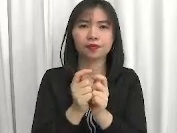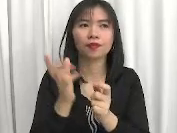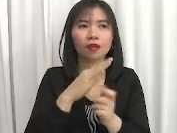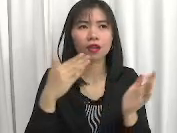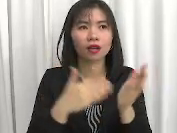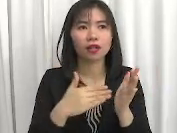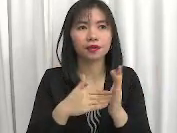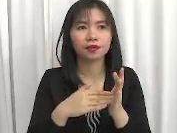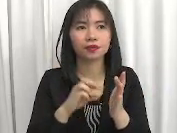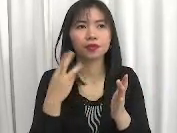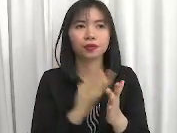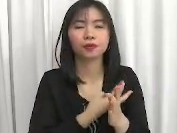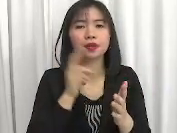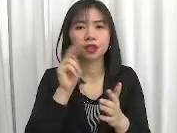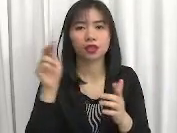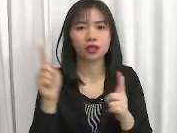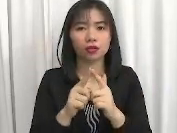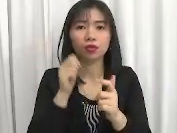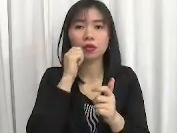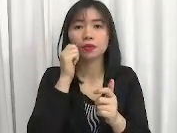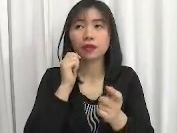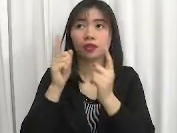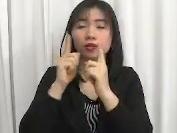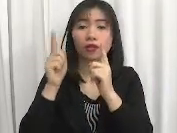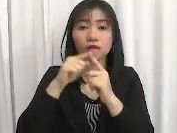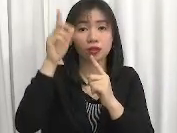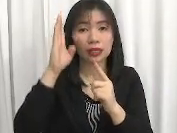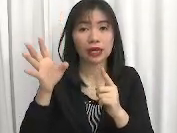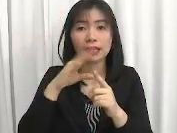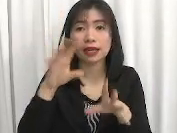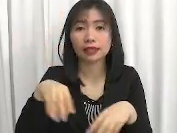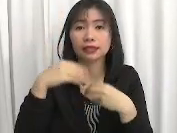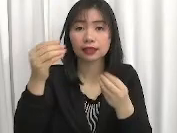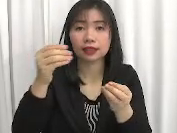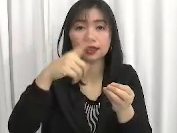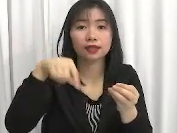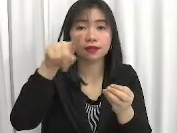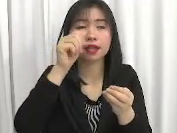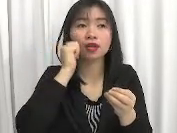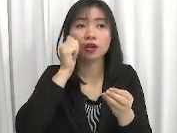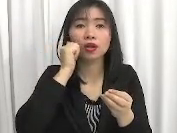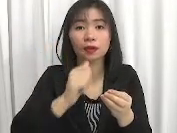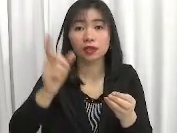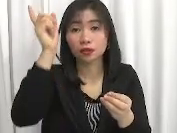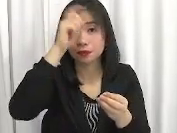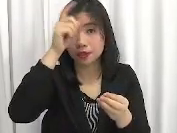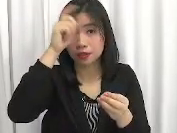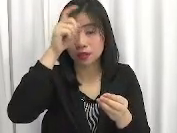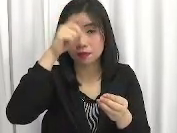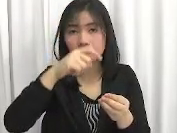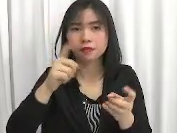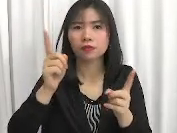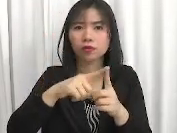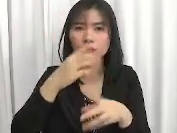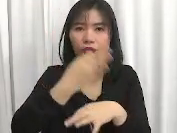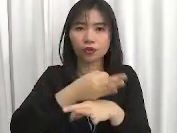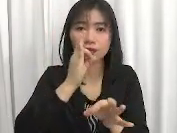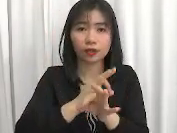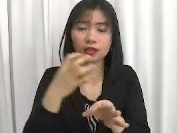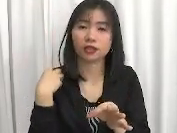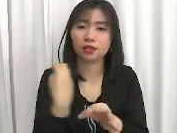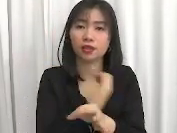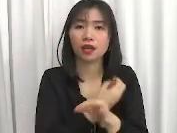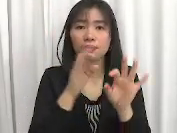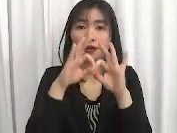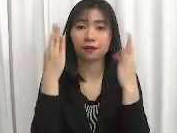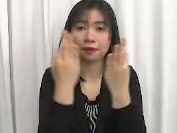laging iluhod sa Panginoon na bigyan tayo ng katalinuhan para maayos yung ating